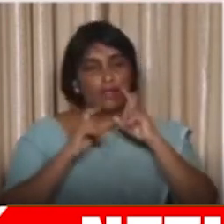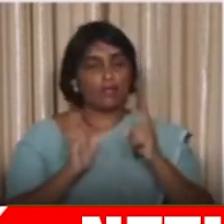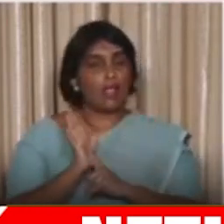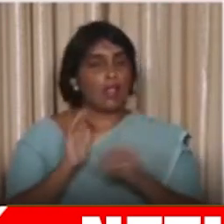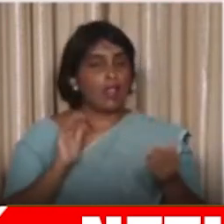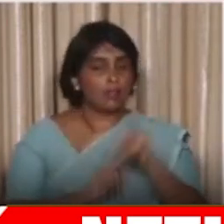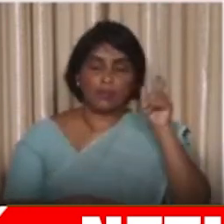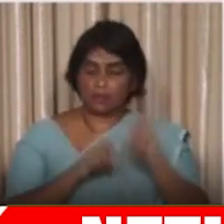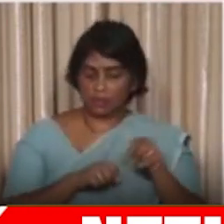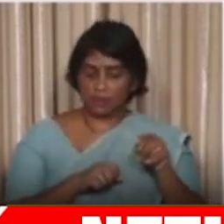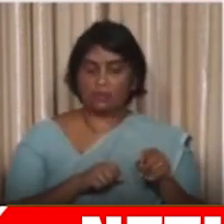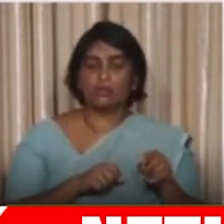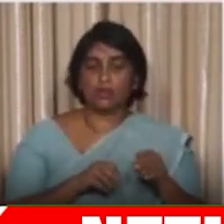කම්කරුවන්ඩ